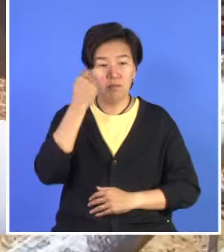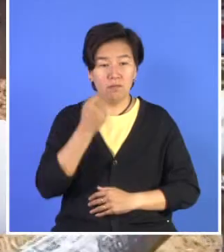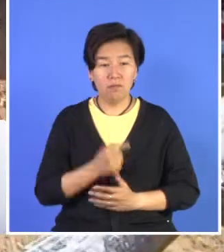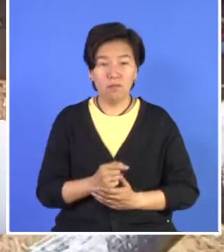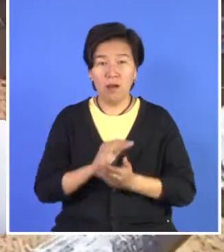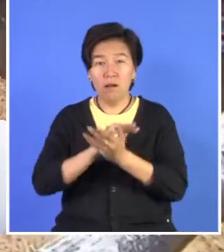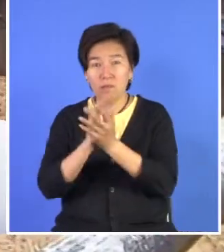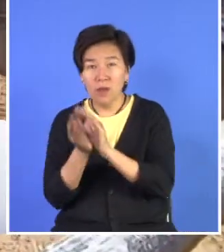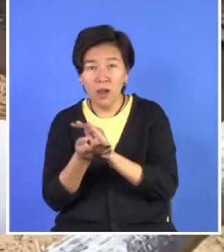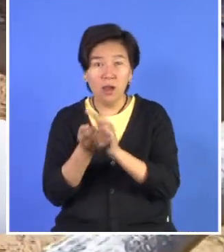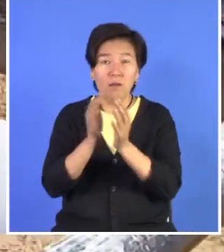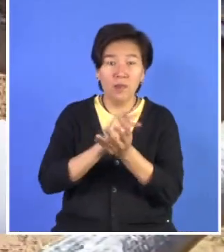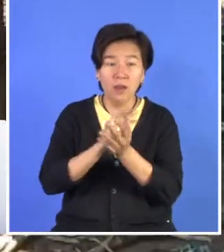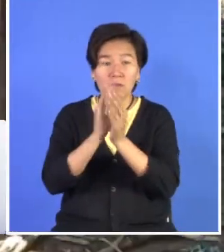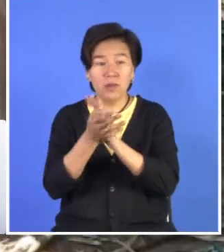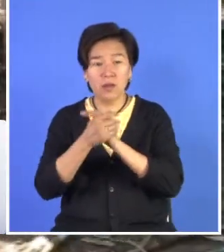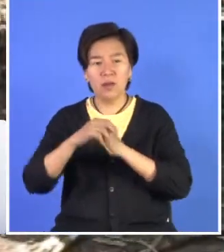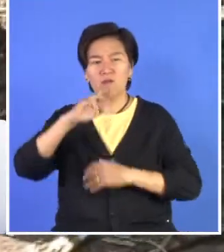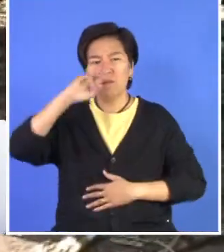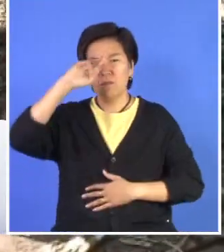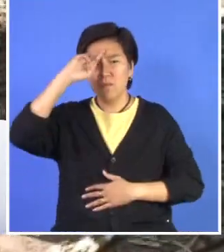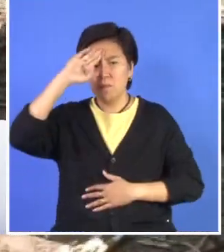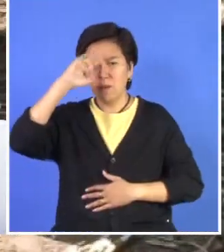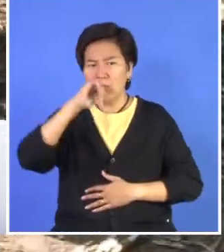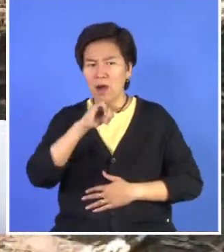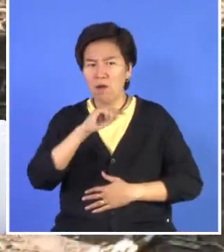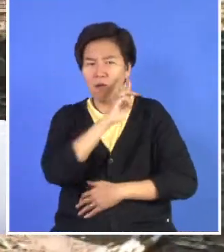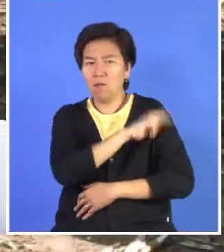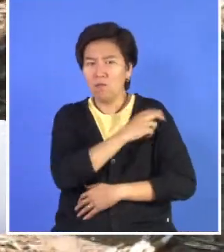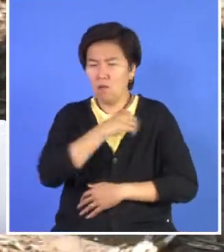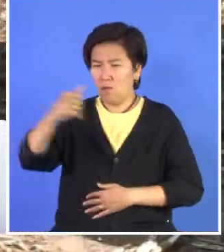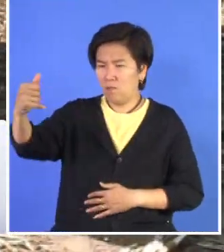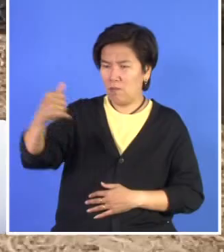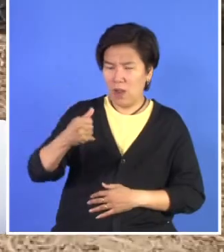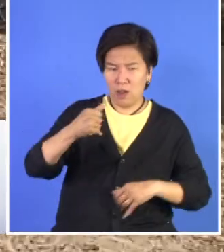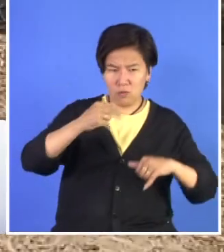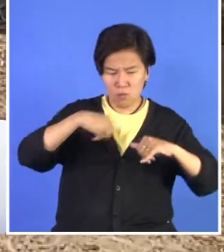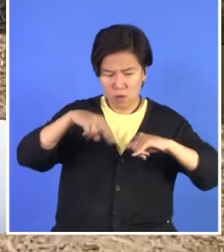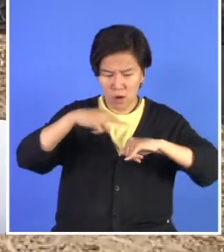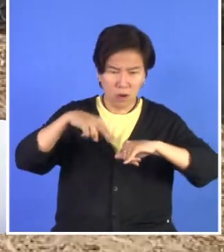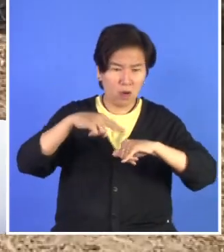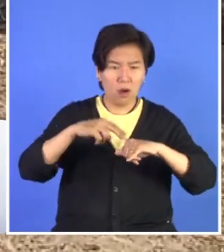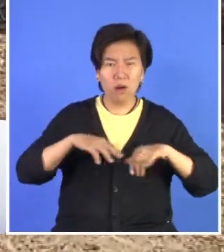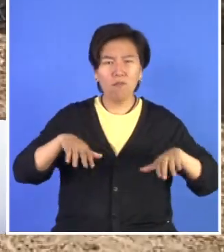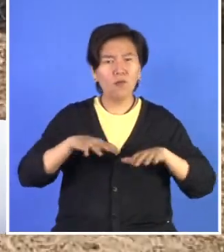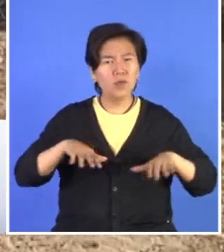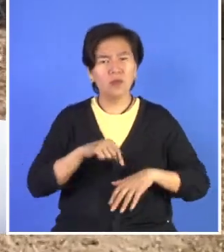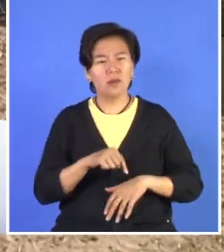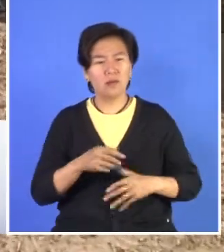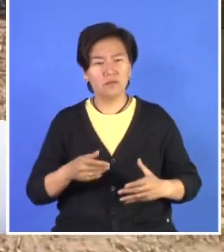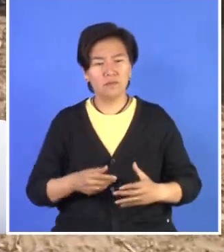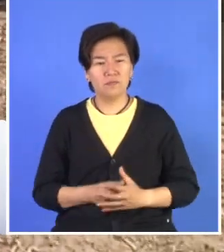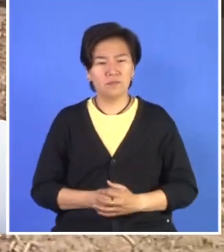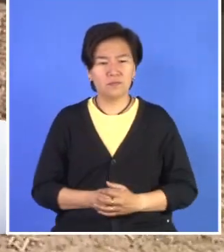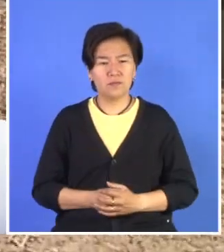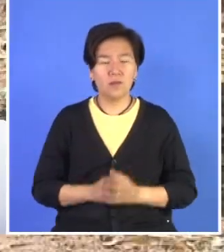ค่ะคุณวาสนาบอกคิดว่าเป็นโรคผิวหนังก็ให้ปศุสัตว์เนี่ยมาตรวจมาฉีดยาผิวก็ไม่เห็นหายเปลี่ยนสีเลยเดี๋ยวร้อนเดี๋ยว